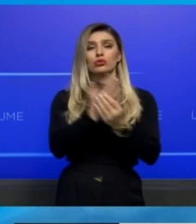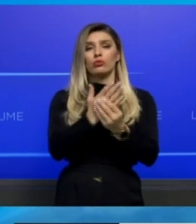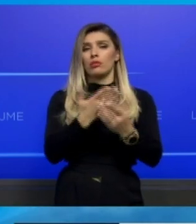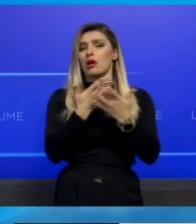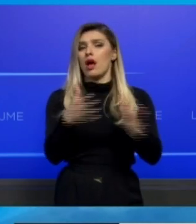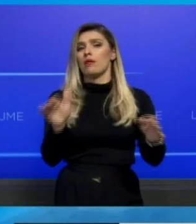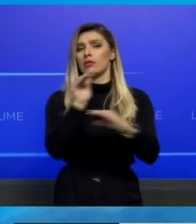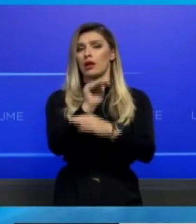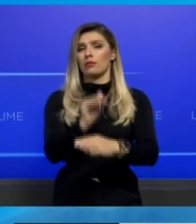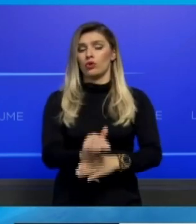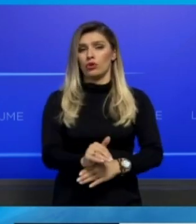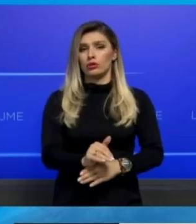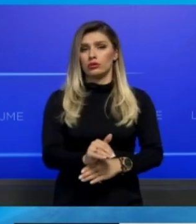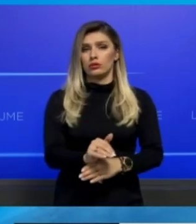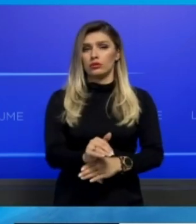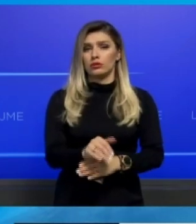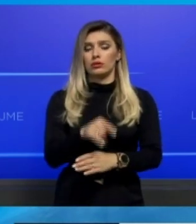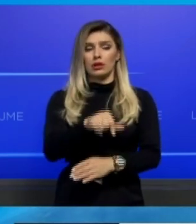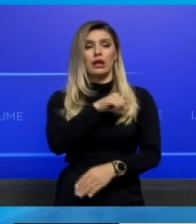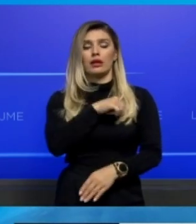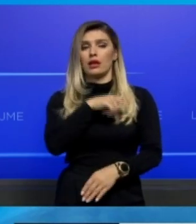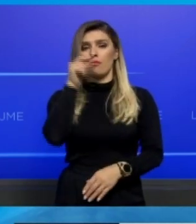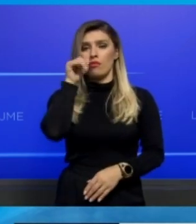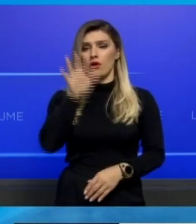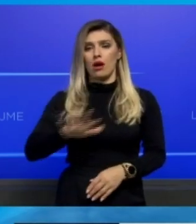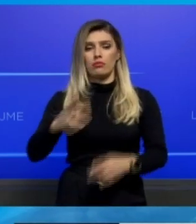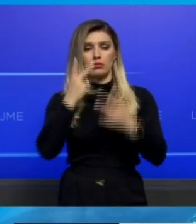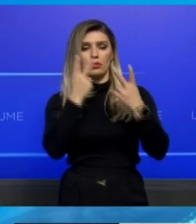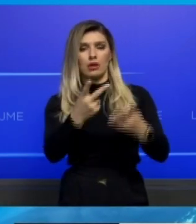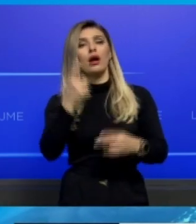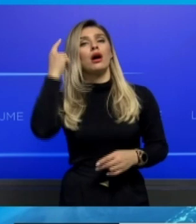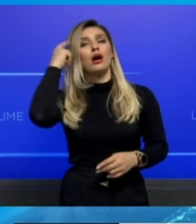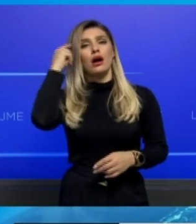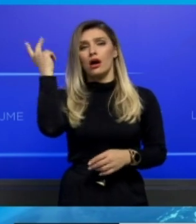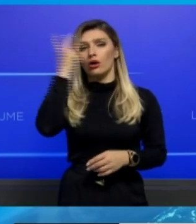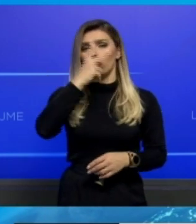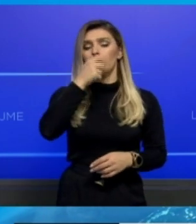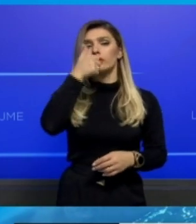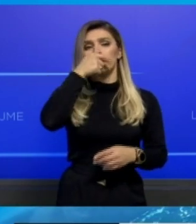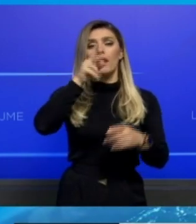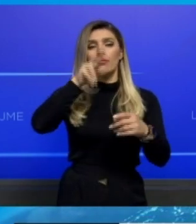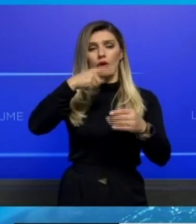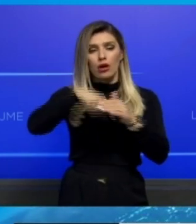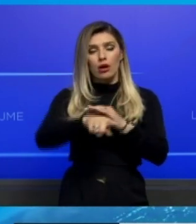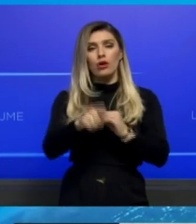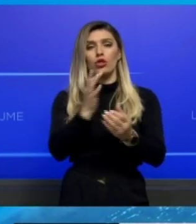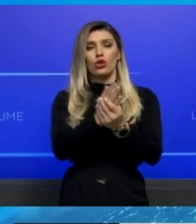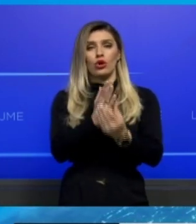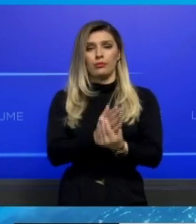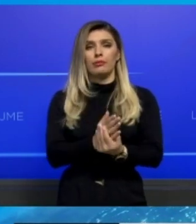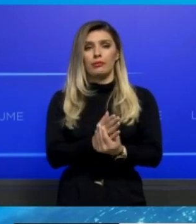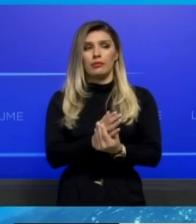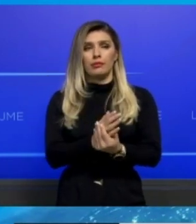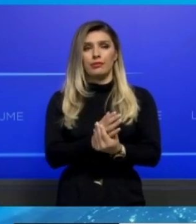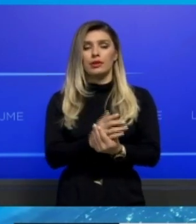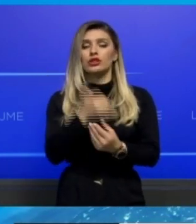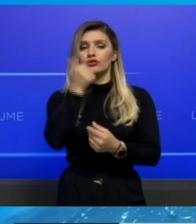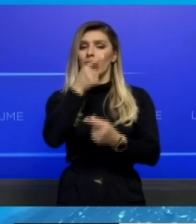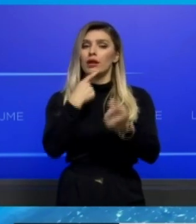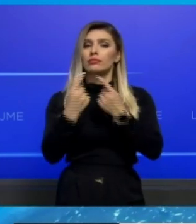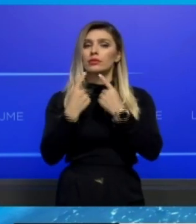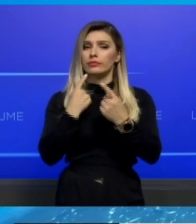për to. Edhe ka qenë interesi publikut me ditë se çka ka në ato dokumente edhe se për çka po bëhet